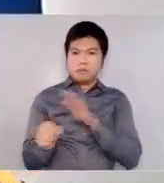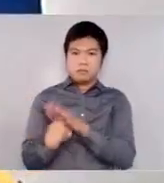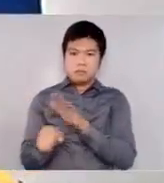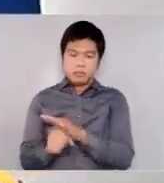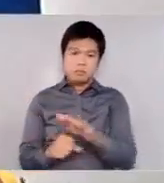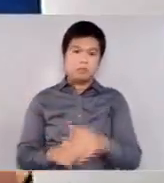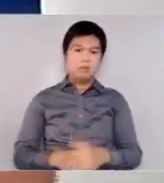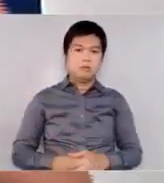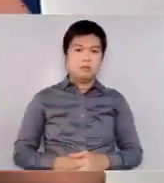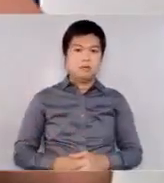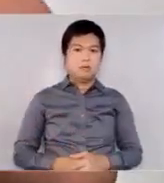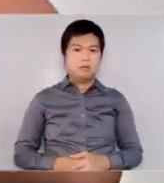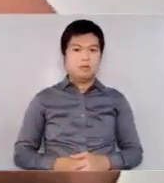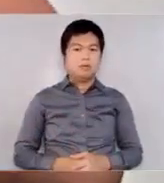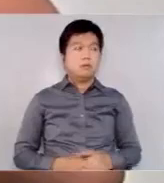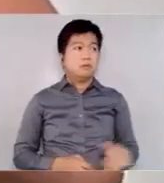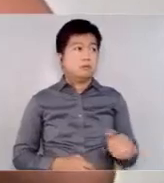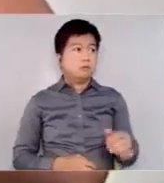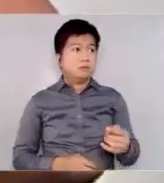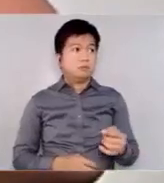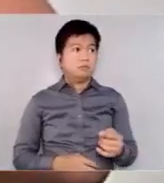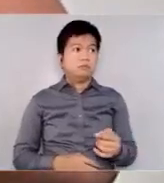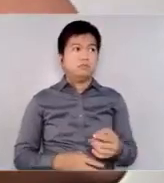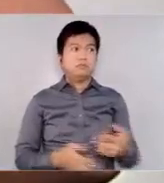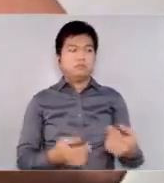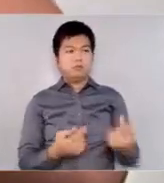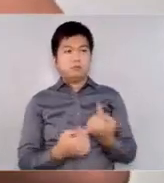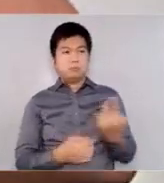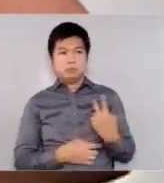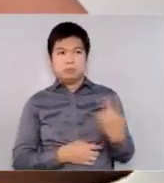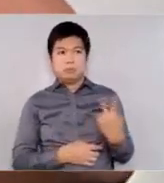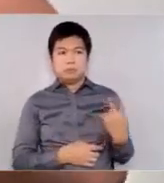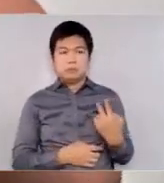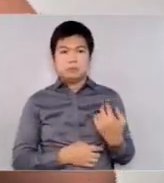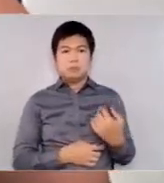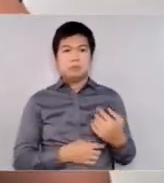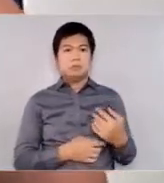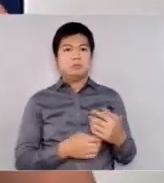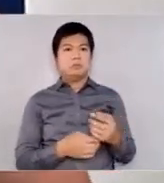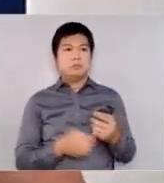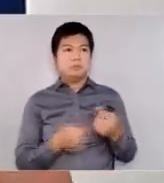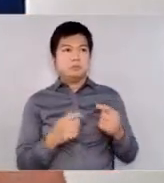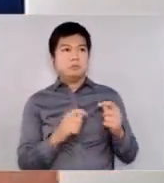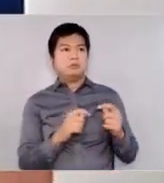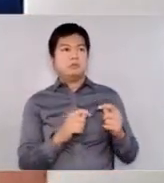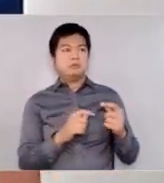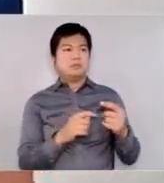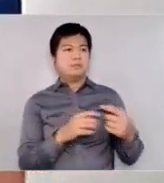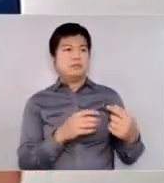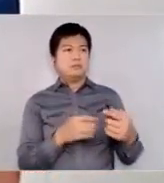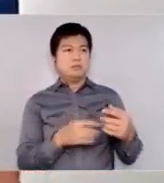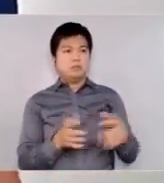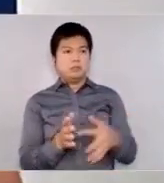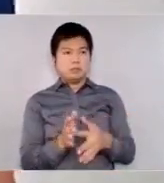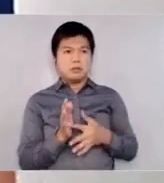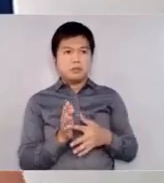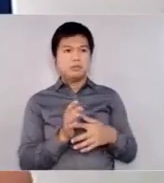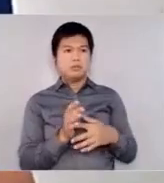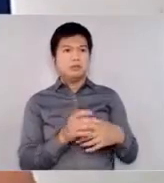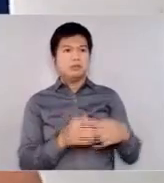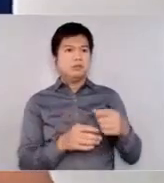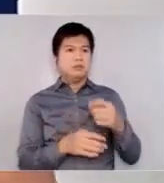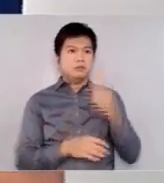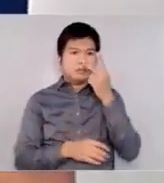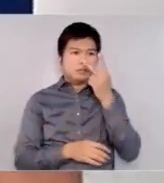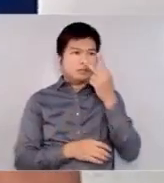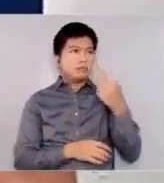bilil parehas. Pinabot niya po kami parehas noon, sir. Minipilit niya po yung pasubo yung hari niya sa amin. Tapos?